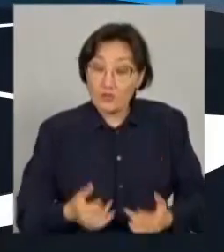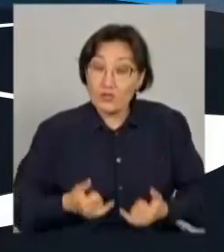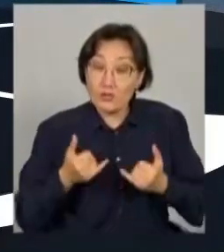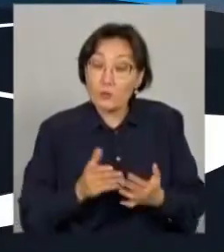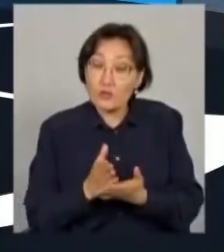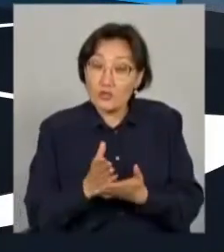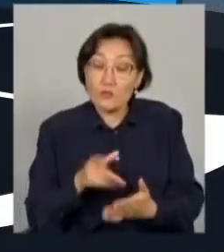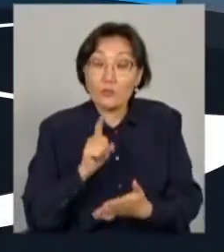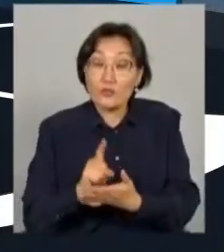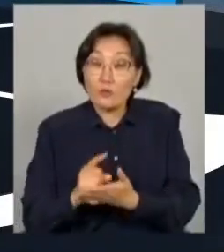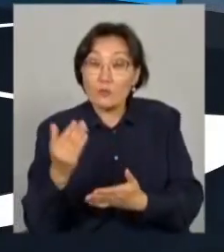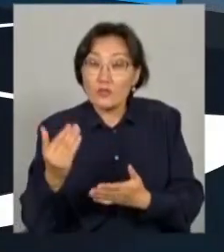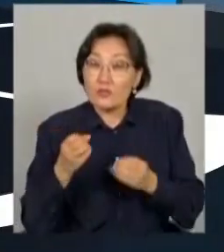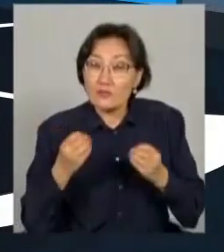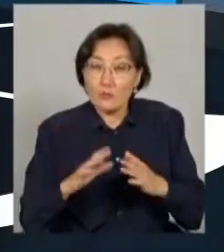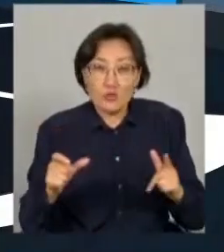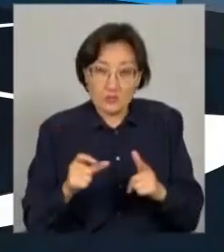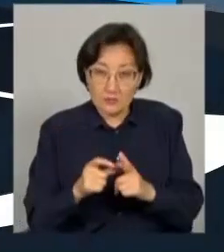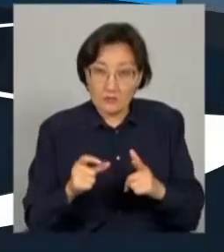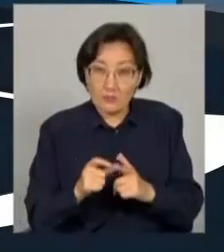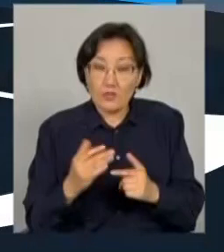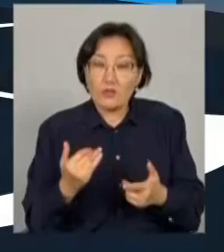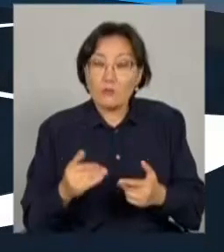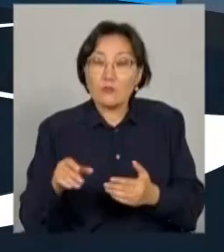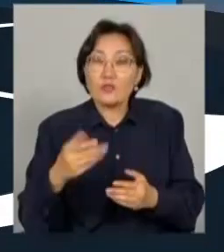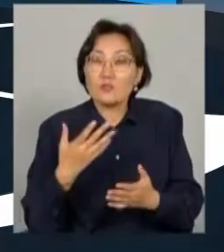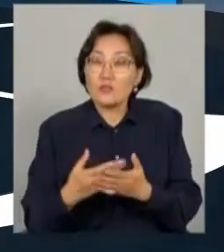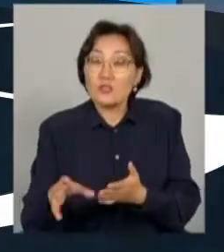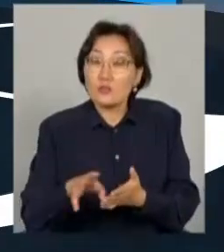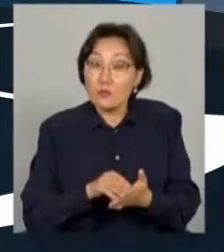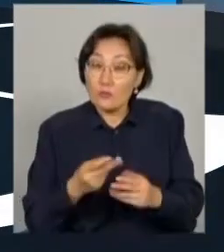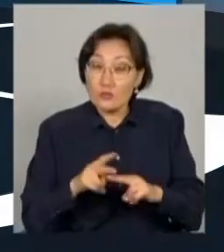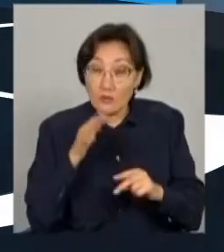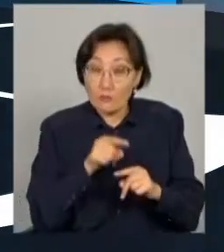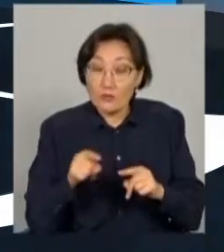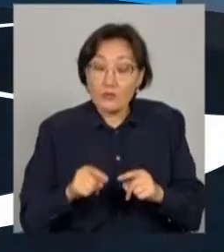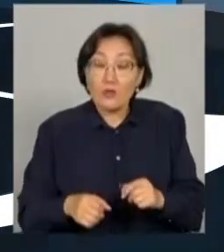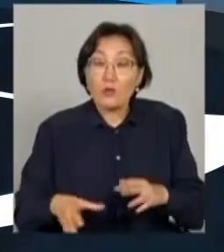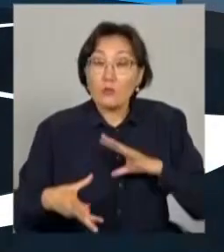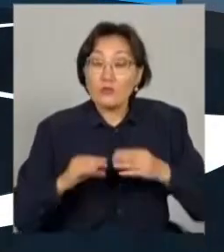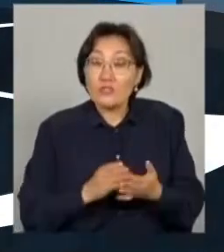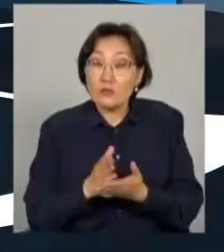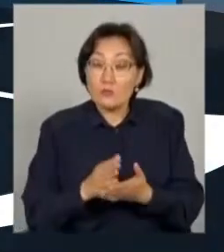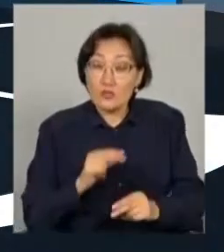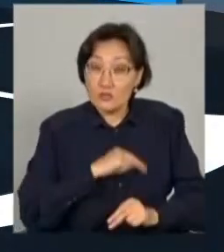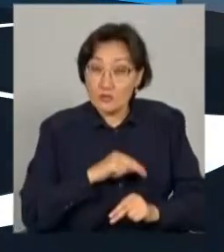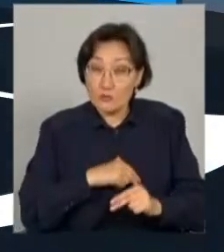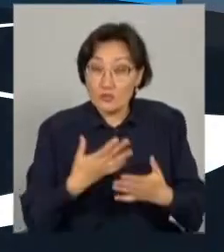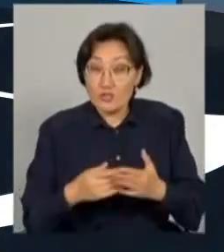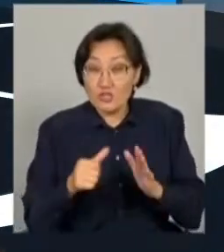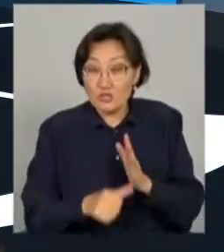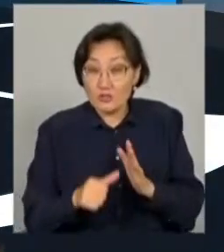и служебный долг, для них не просто слова, а яркий пример. За все это время общий стаж работы в этой семье достиг